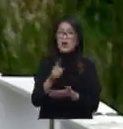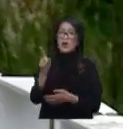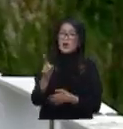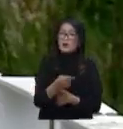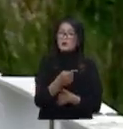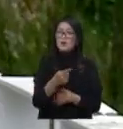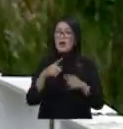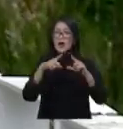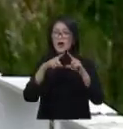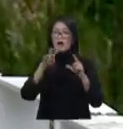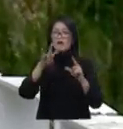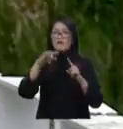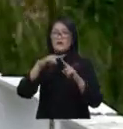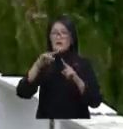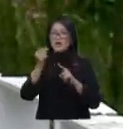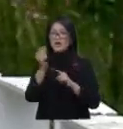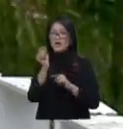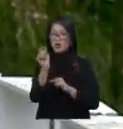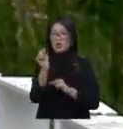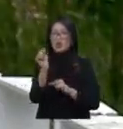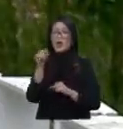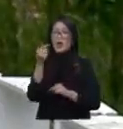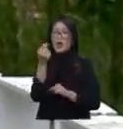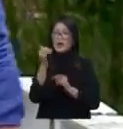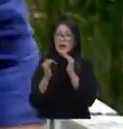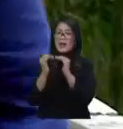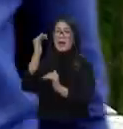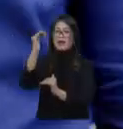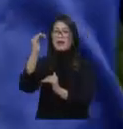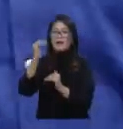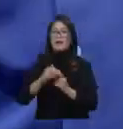untuk menunjang perjalanan menuju ke Arab Saudi.